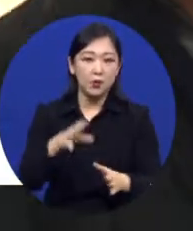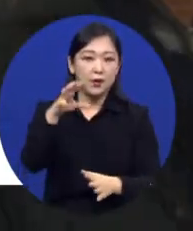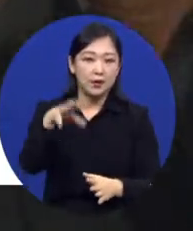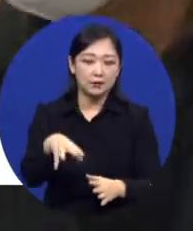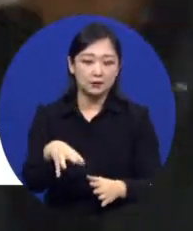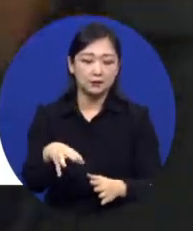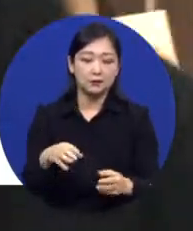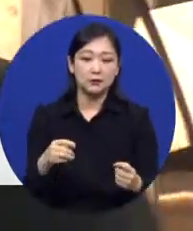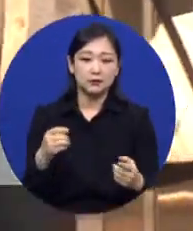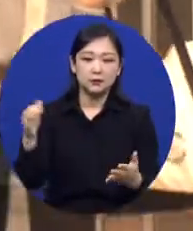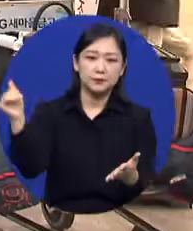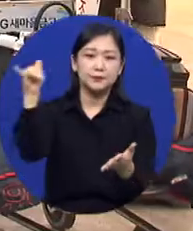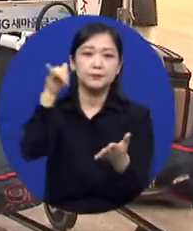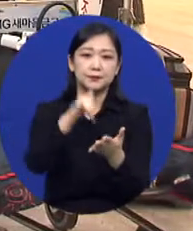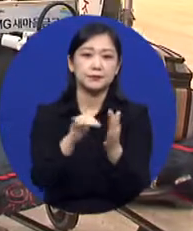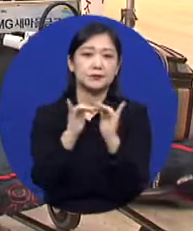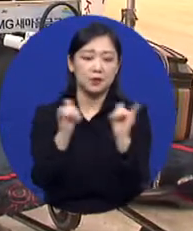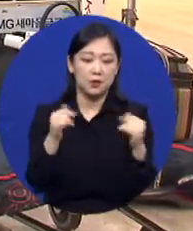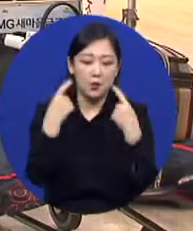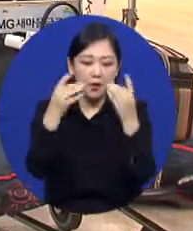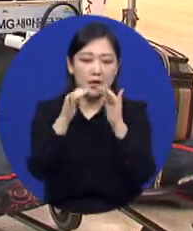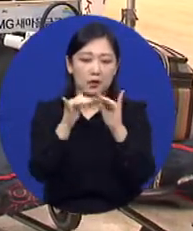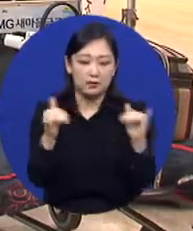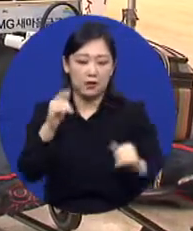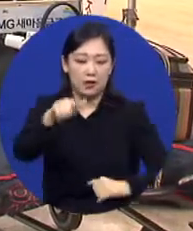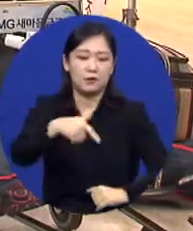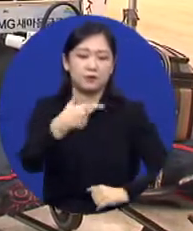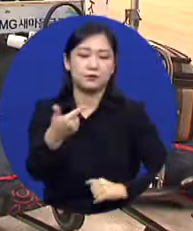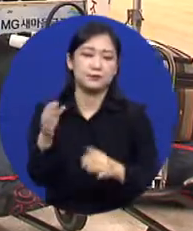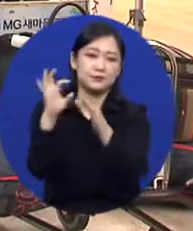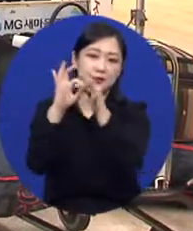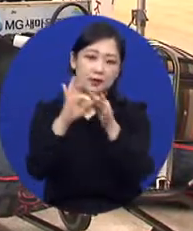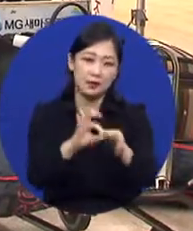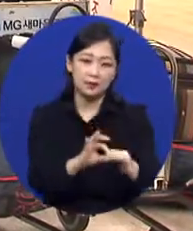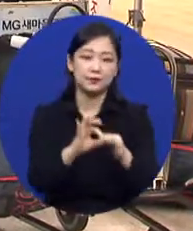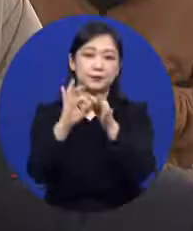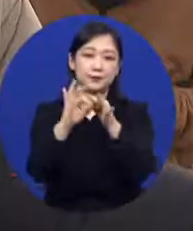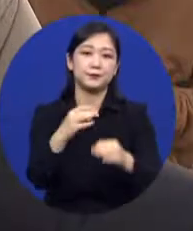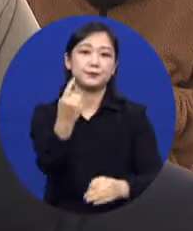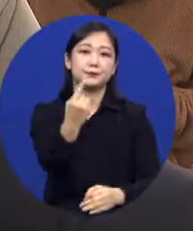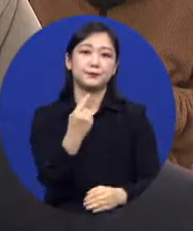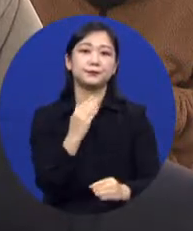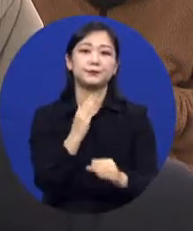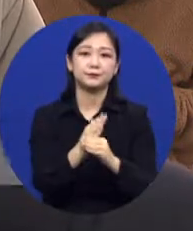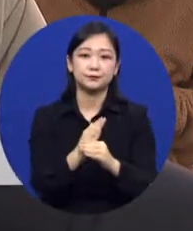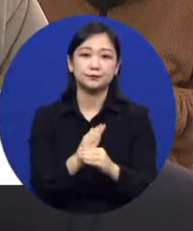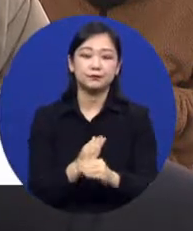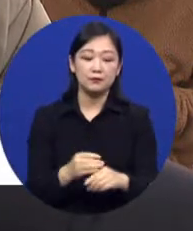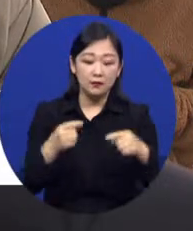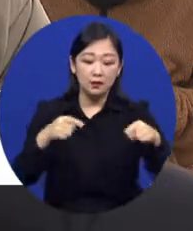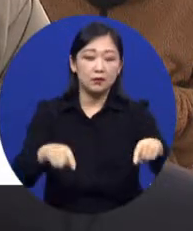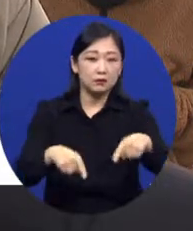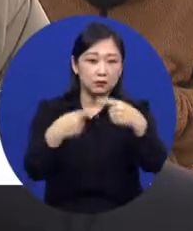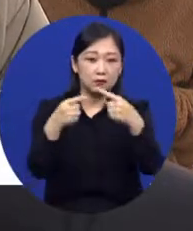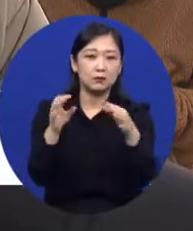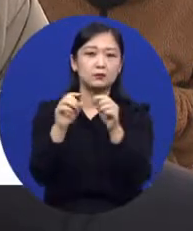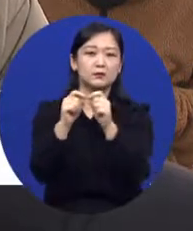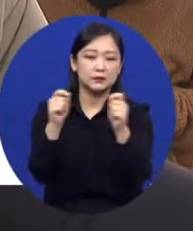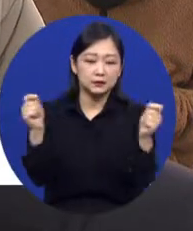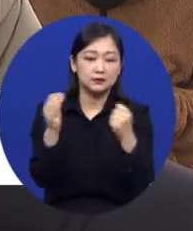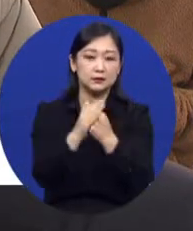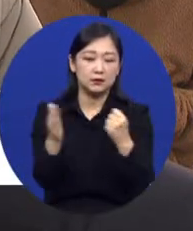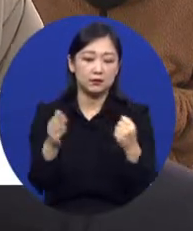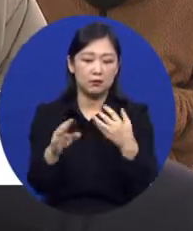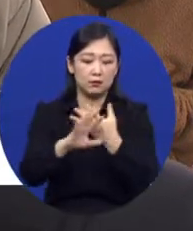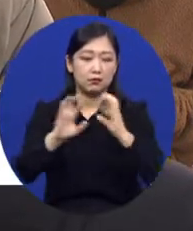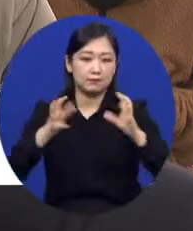연유를 제주에서 보내려는 관광객들이 하루중에 줄을 이었습니다 수정이 좀 길어서 그래서 짬을 내서